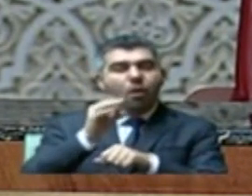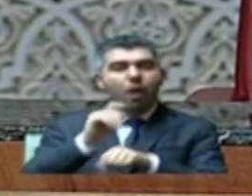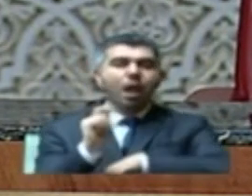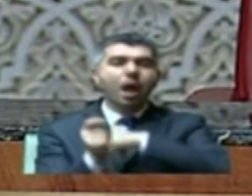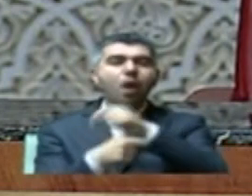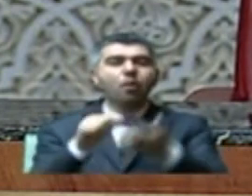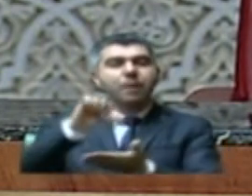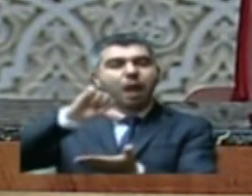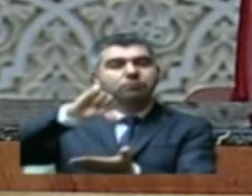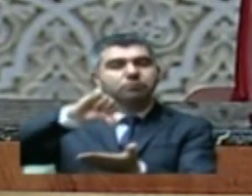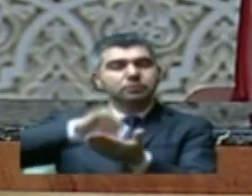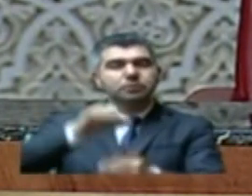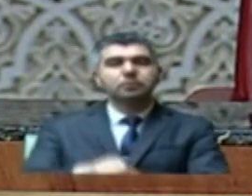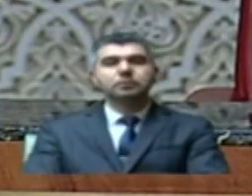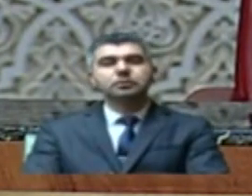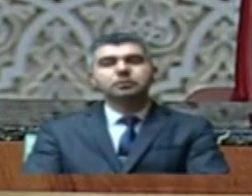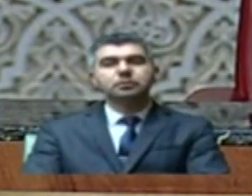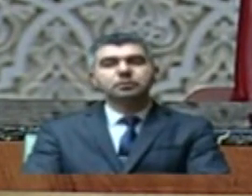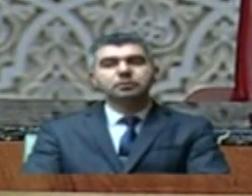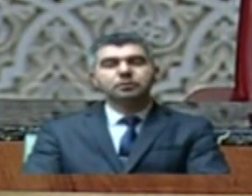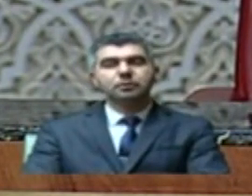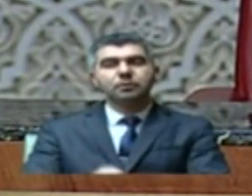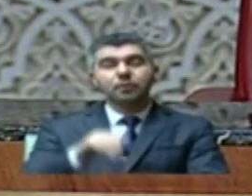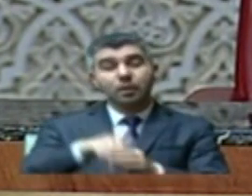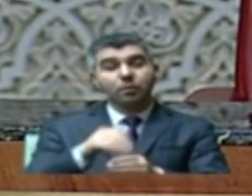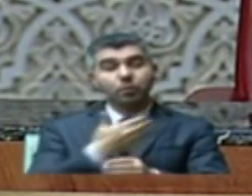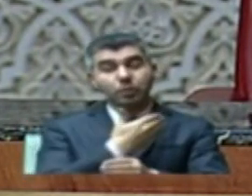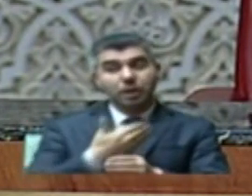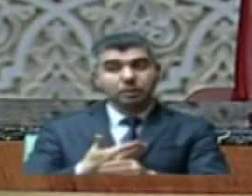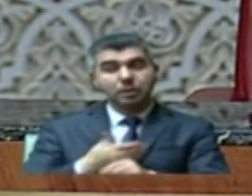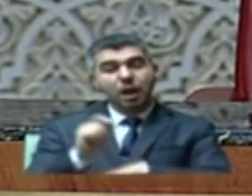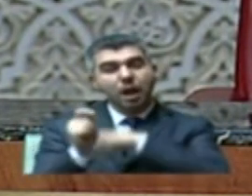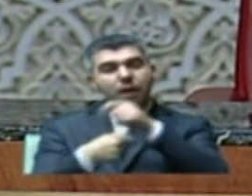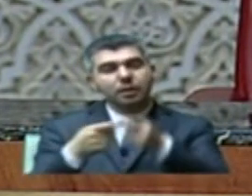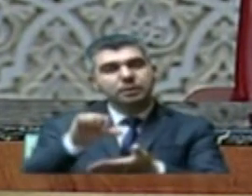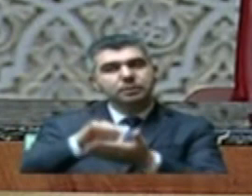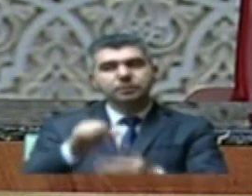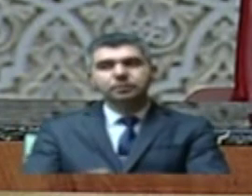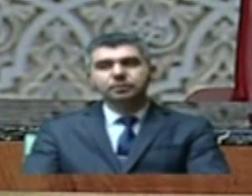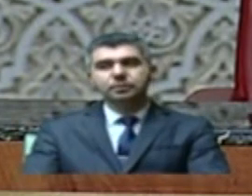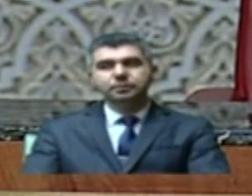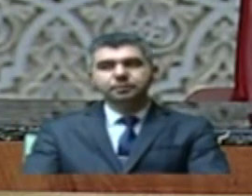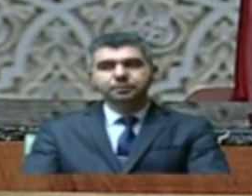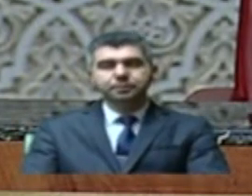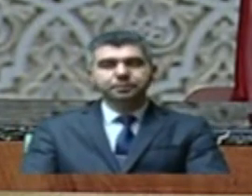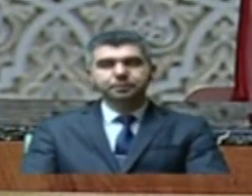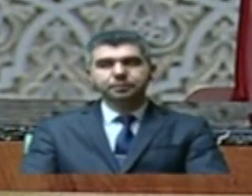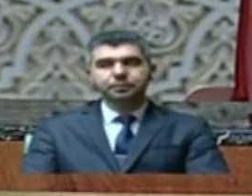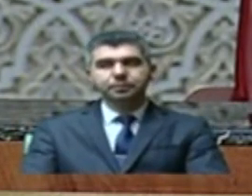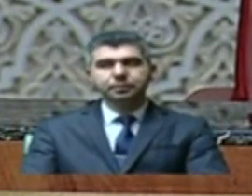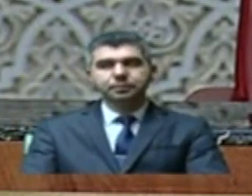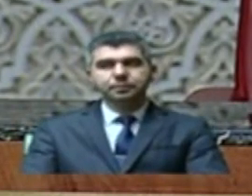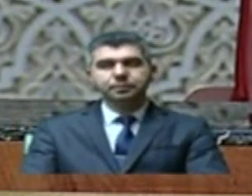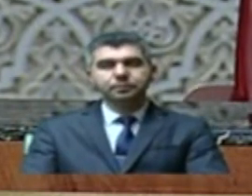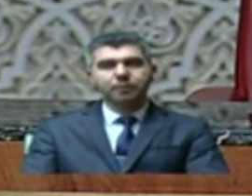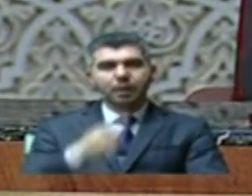القروي. الكلمه لاحد الساده المستشارين من الفريق الحركي لبسط السؤال، تفضل ولي إدريس.